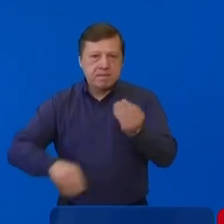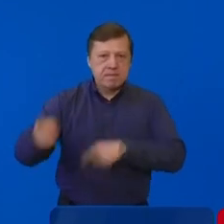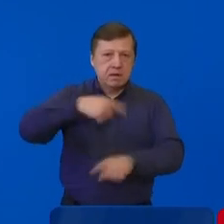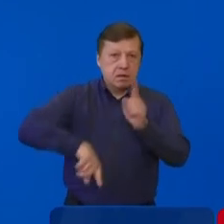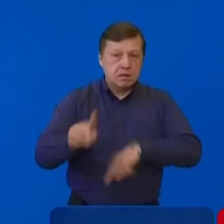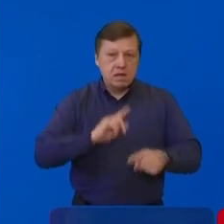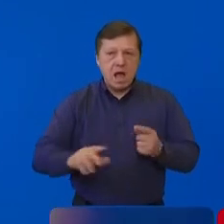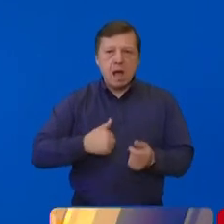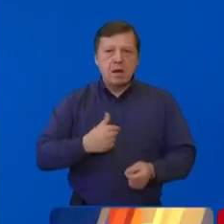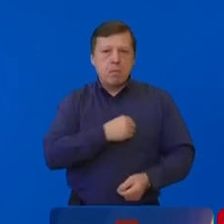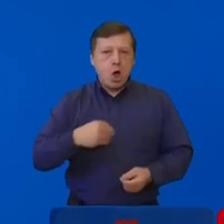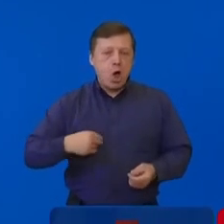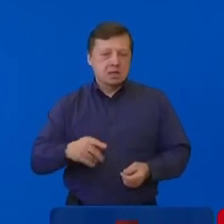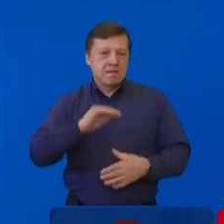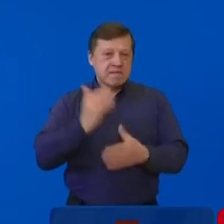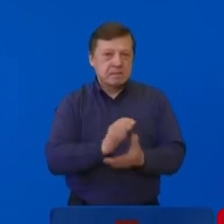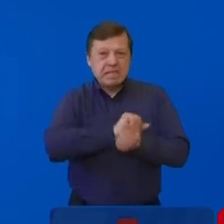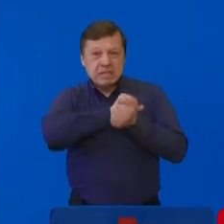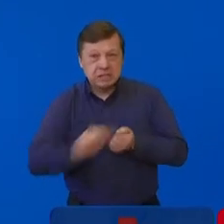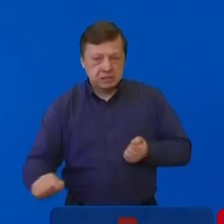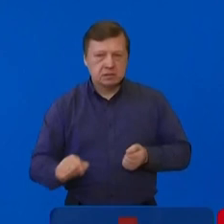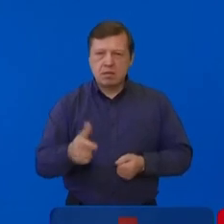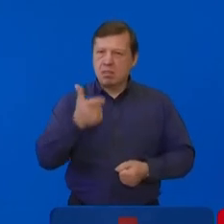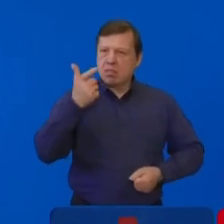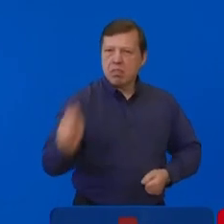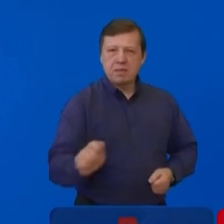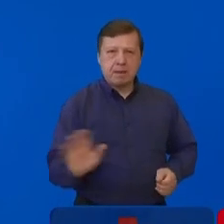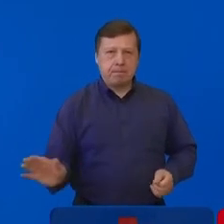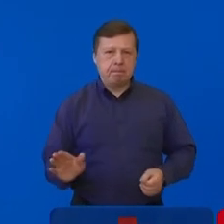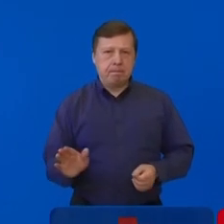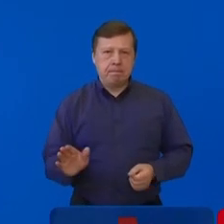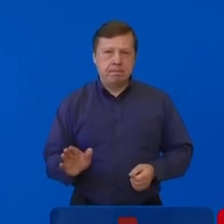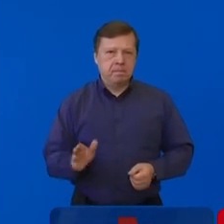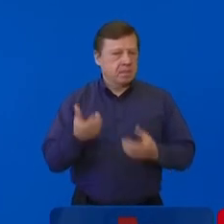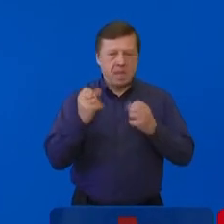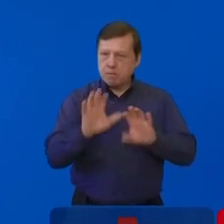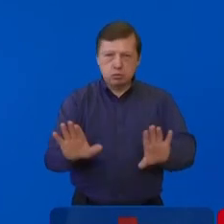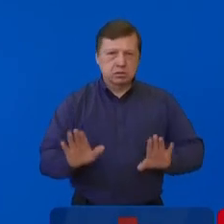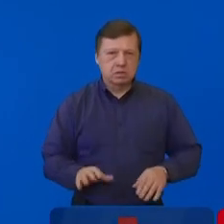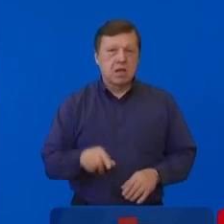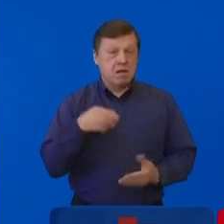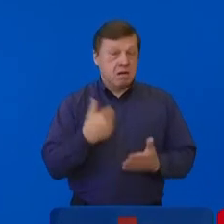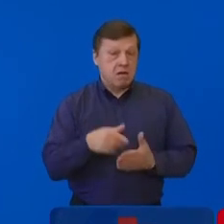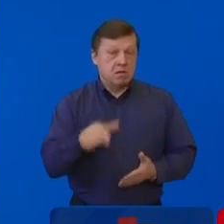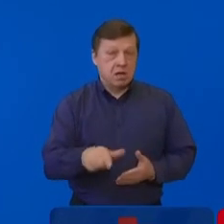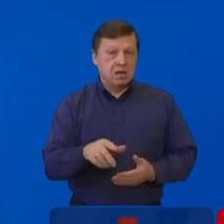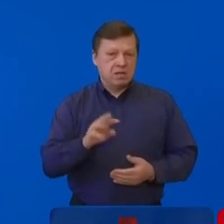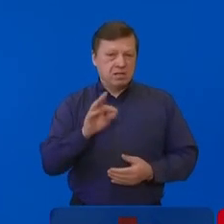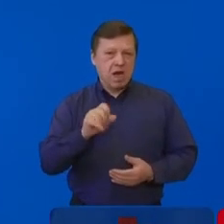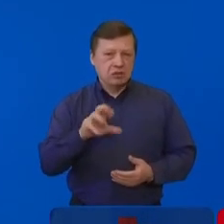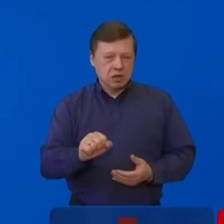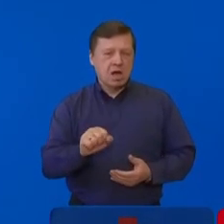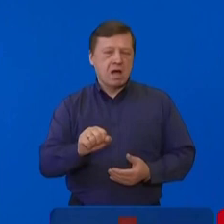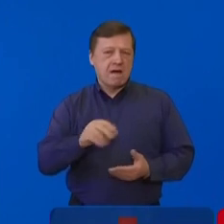próbowały zniszczyć polskich przedsiębiorców. My do tego nie dopuścimy. Ta tarcza finansowa, która